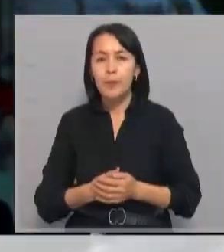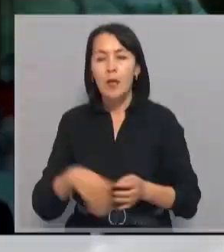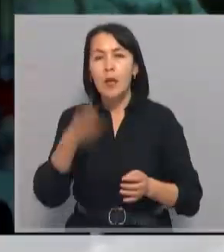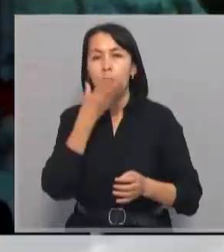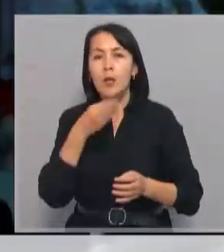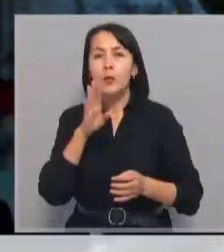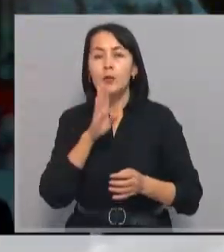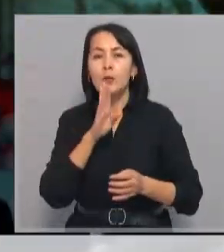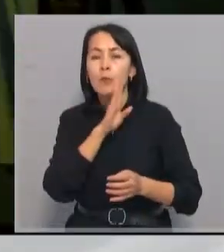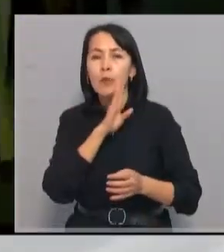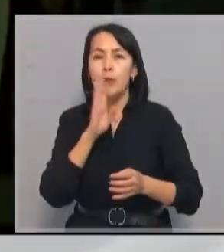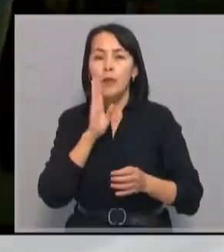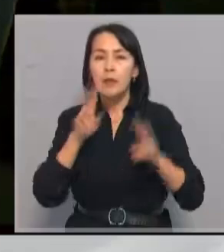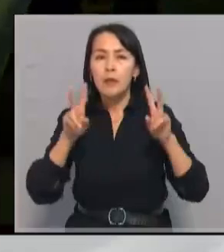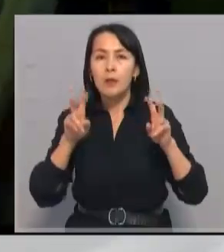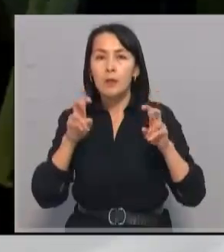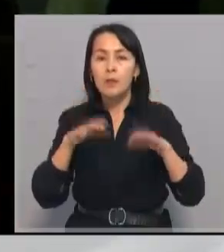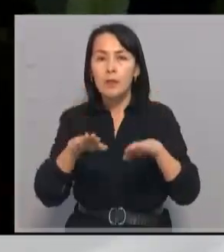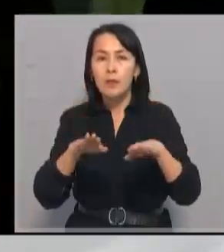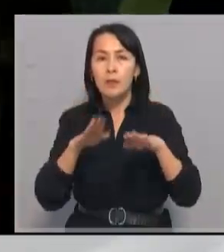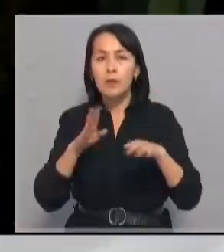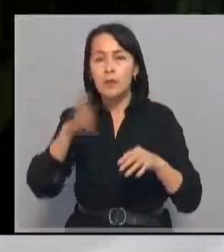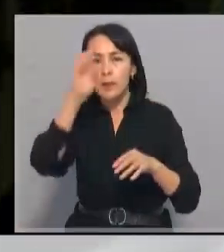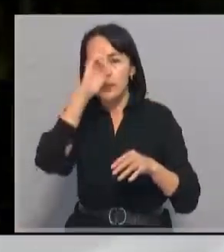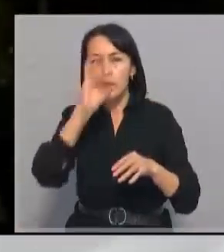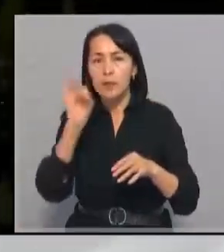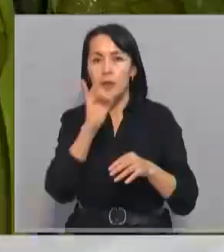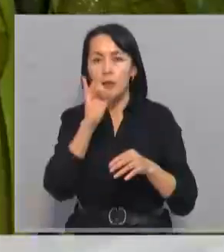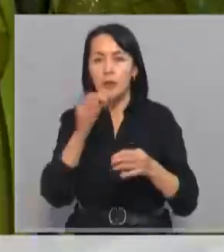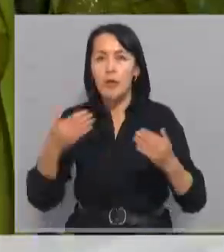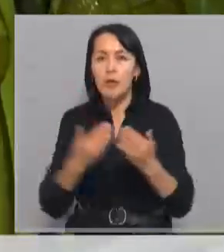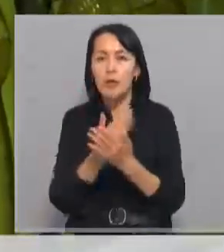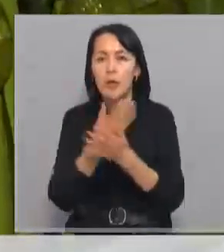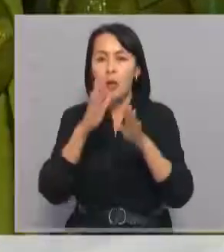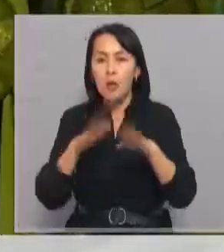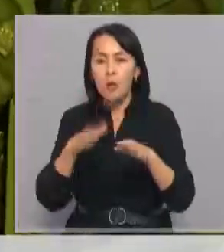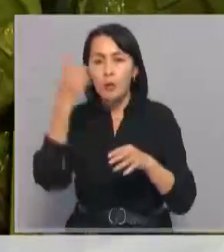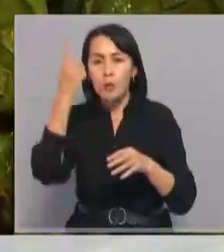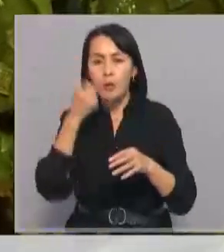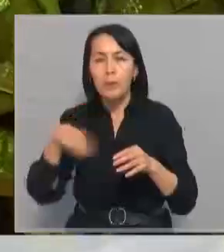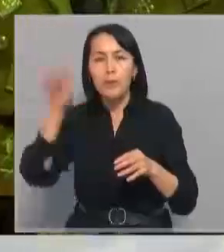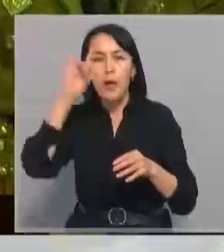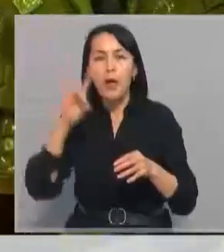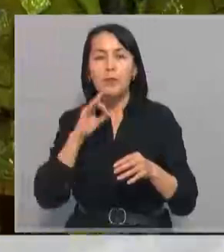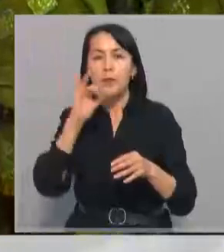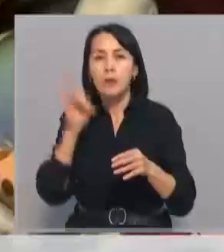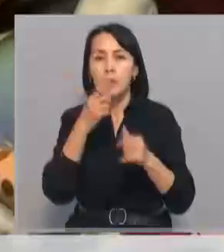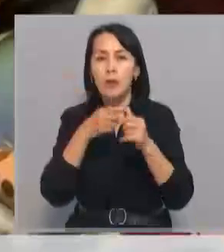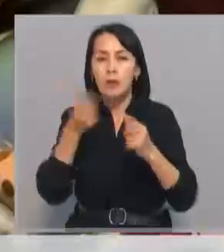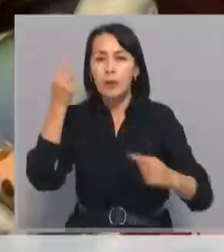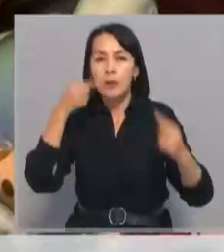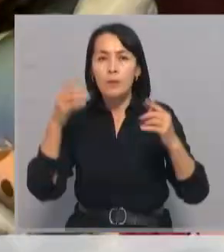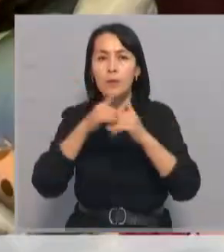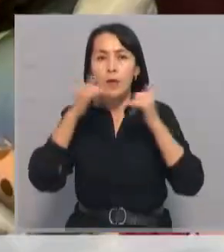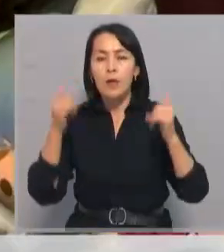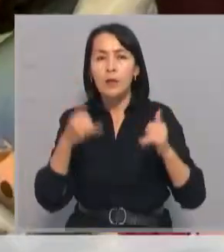Домалақ ана операсын сахналау егемен еліміз үшін тарихи оқиға, жаңа белес болып табылады. Қазақ тарихындағы аты аңызға айналған